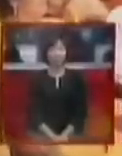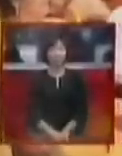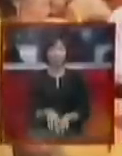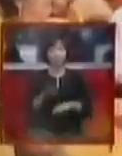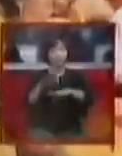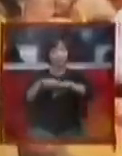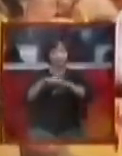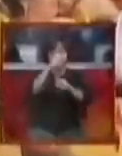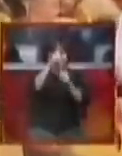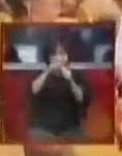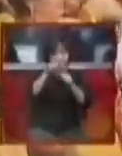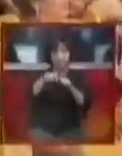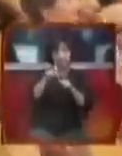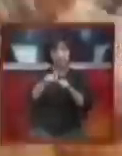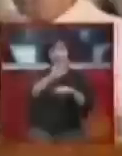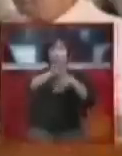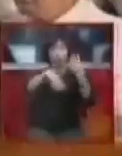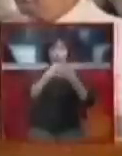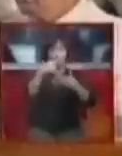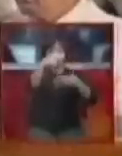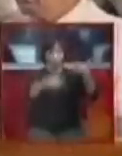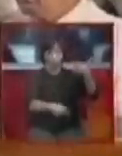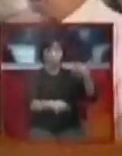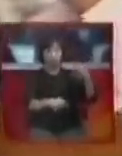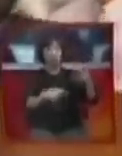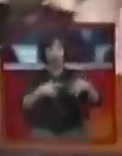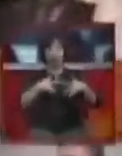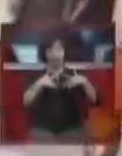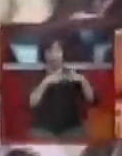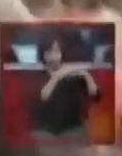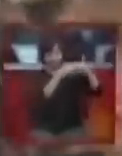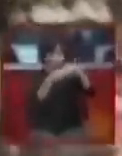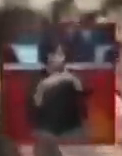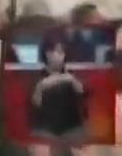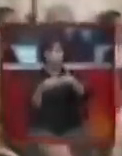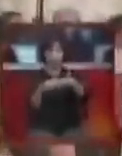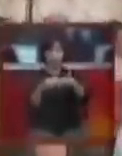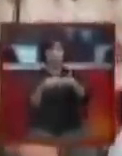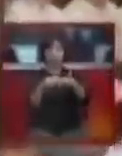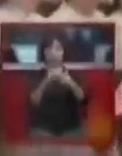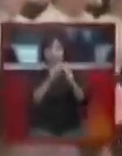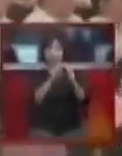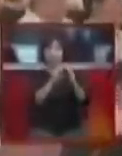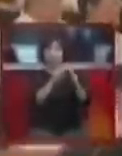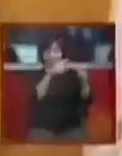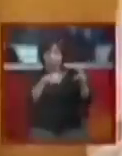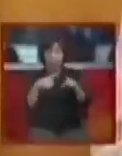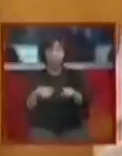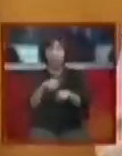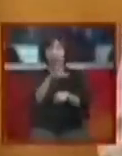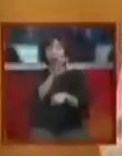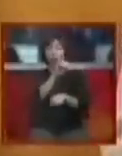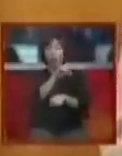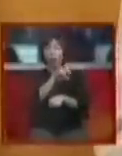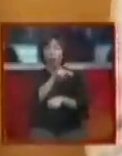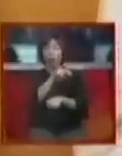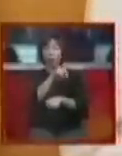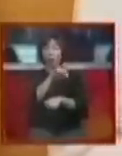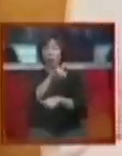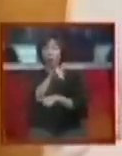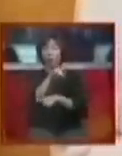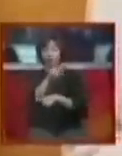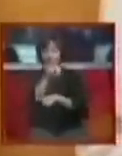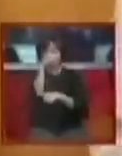Paalala lang po, lahat ng ginagawa natin may direksyon, may kaakibat na kondisyon ang dagdag budget na ito.